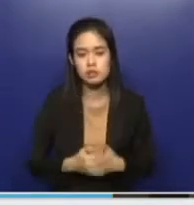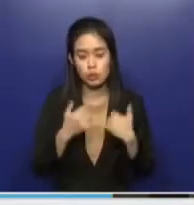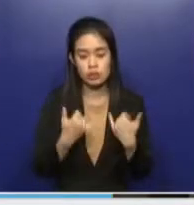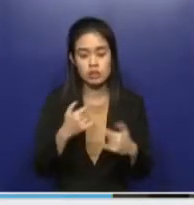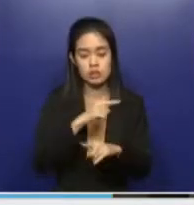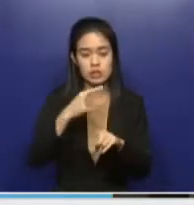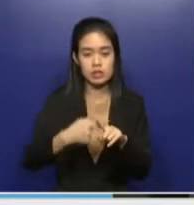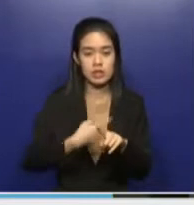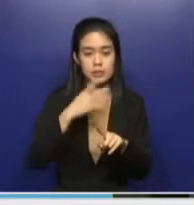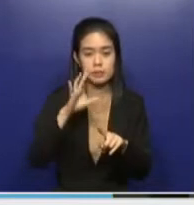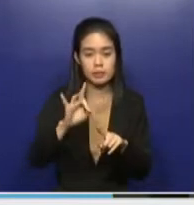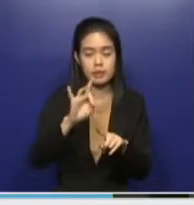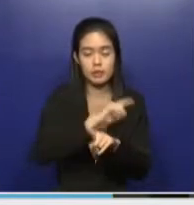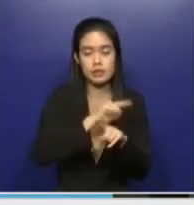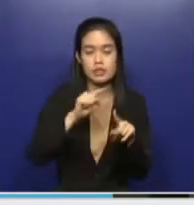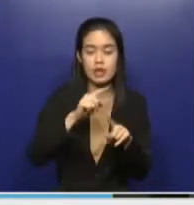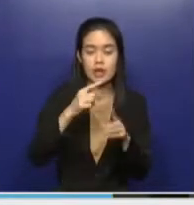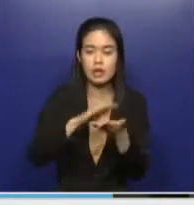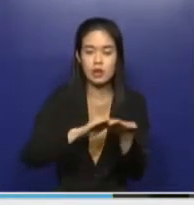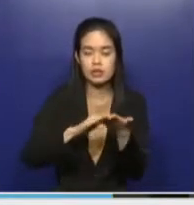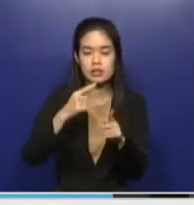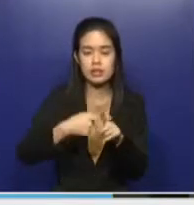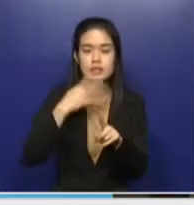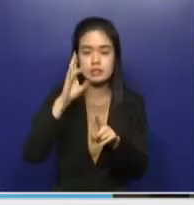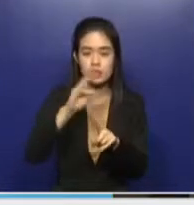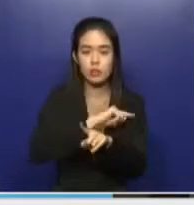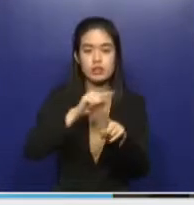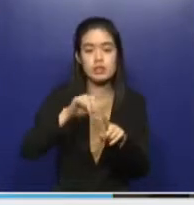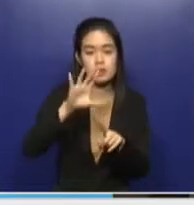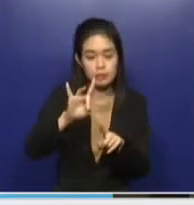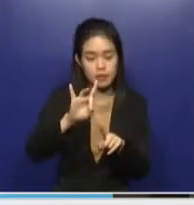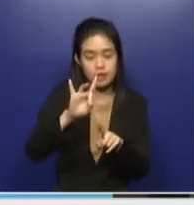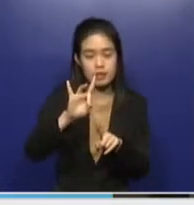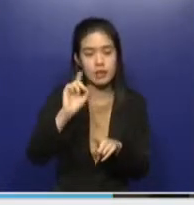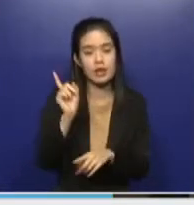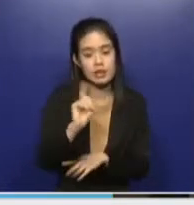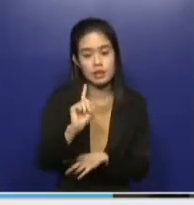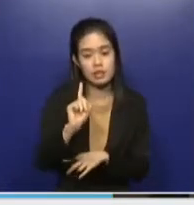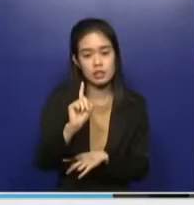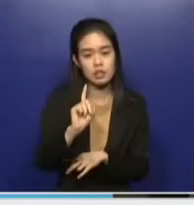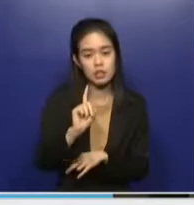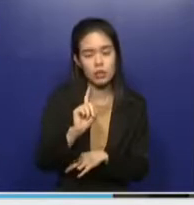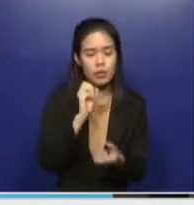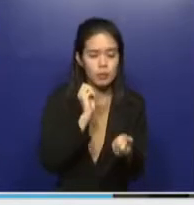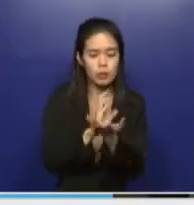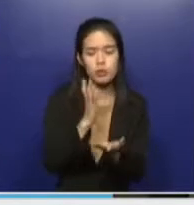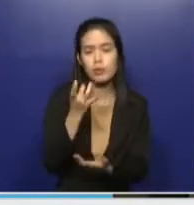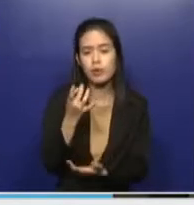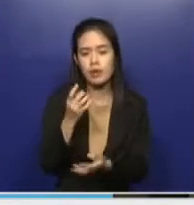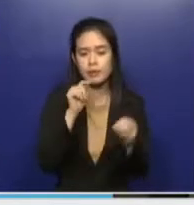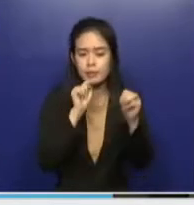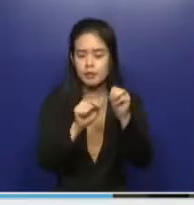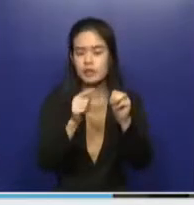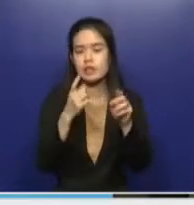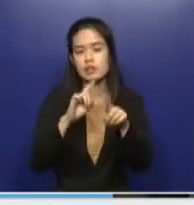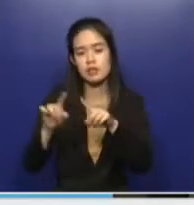รกฎาคมนี้มันเป็นสัญญาณอะไรบ้างที่จะบอกกับเราในมาตรการป้องกันและควบ